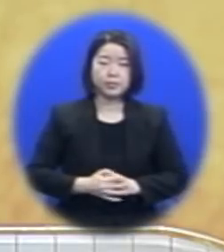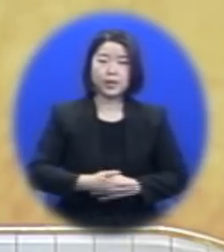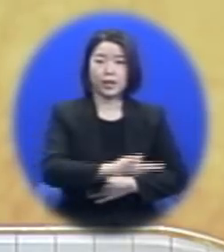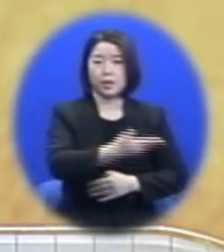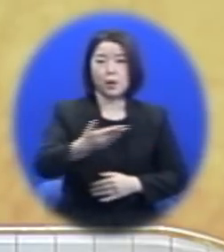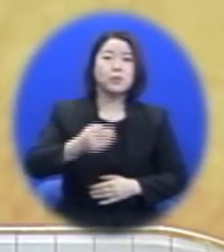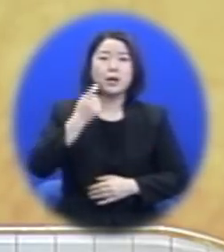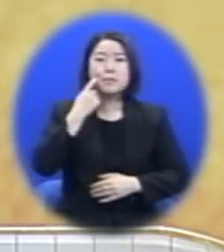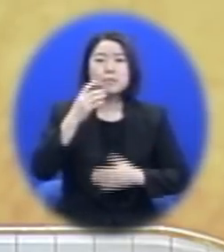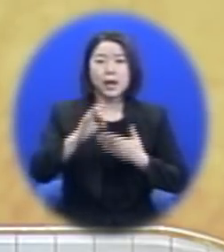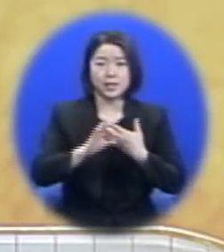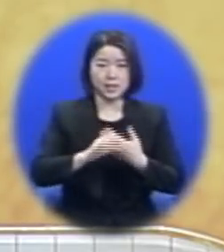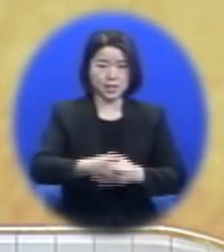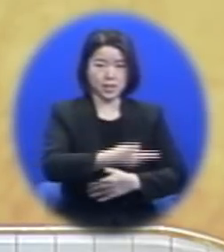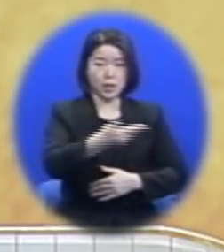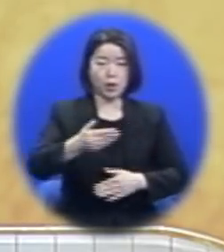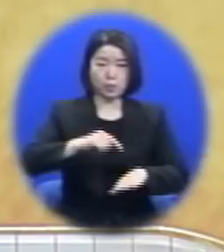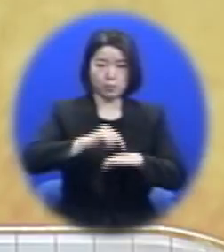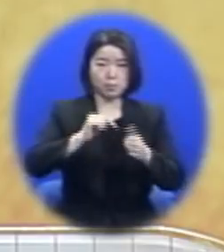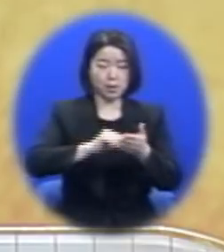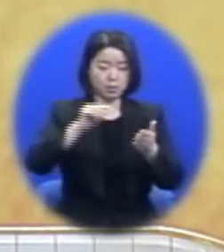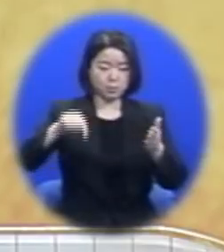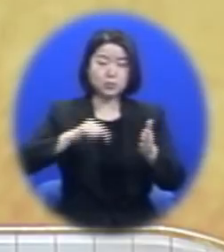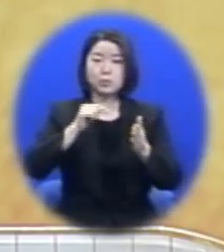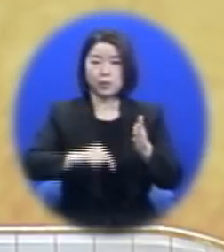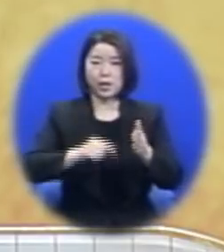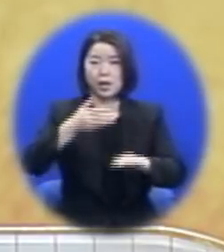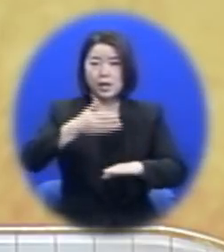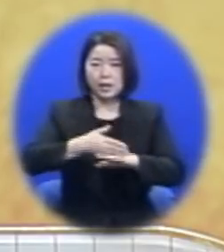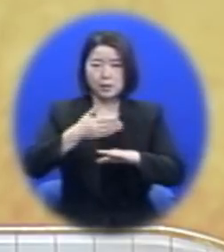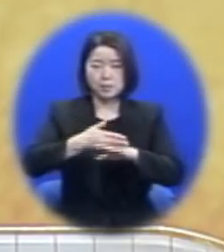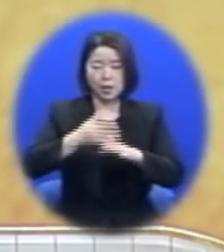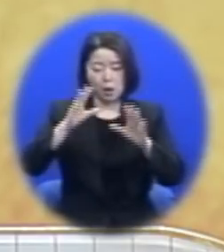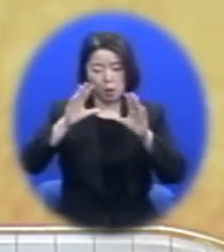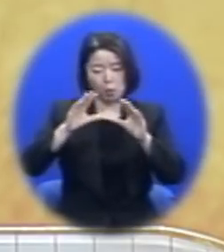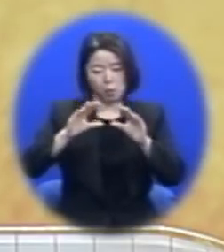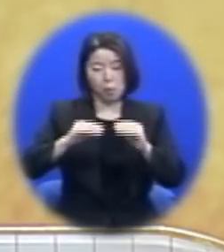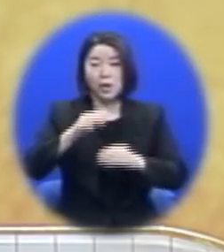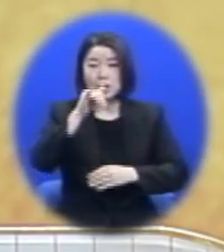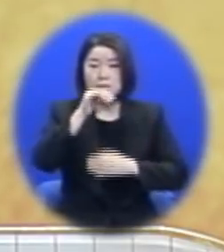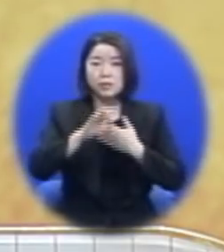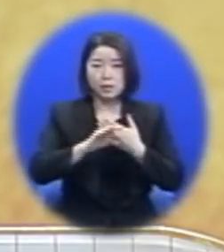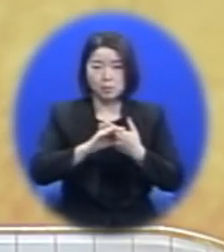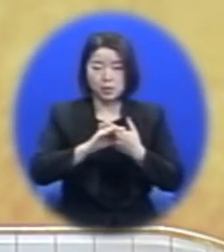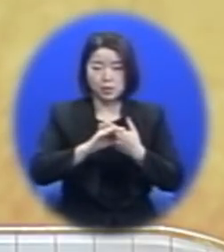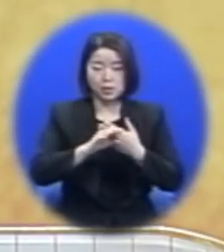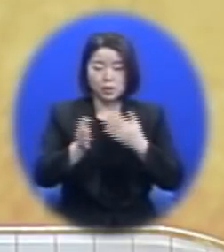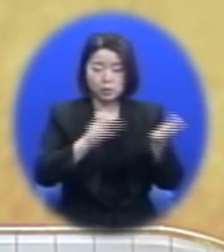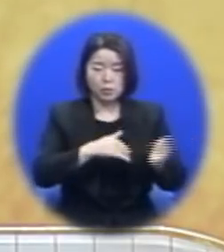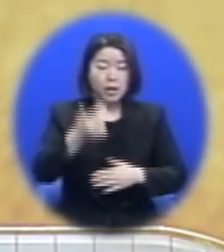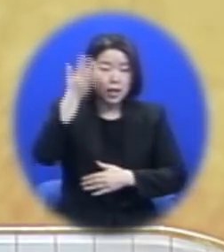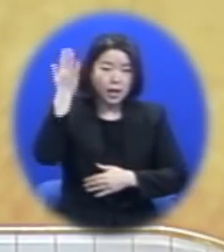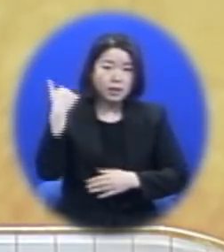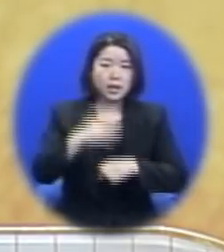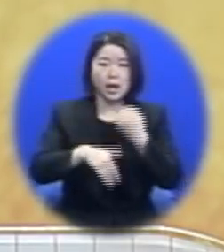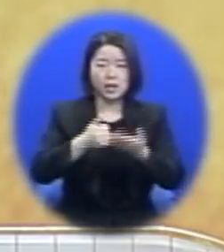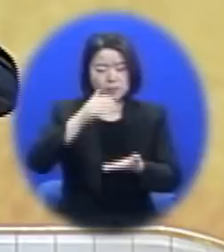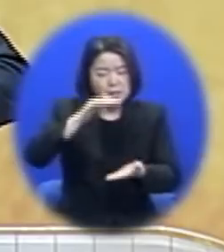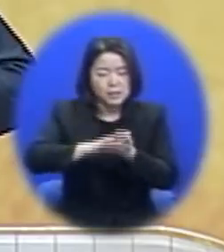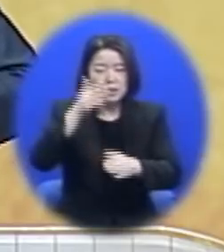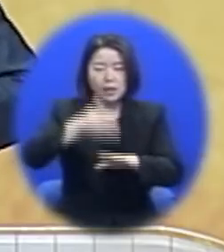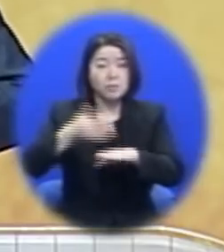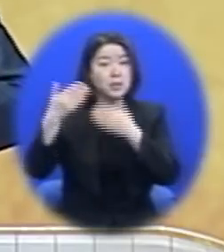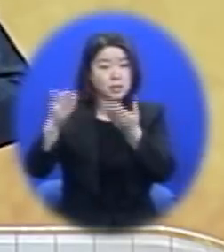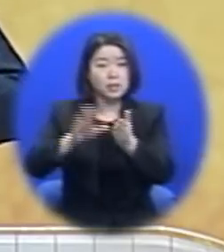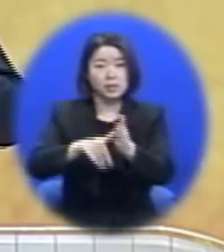여러분, 만약에 여러분의 마음에 감사가 식었다면 전에는 내가 정말 뜨겁게 하나님께 감사할 때가 있었는데